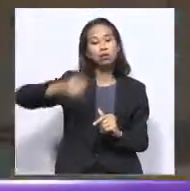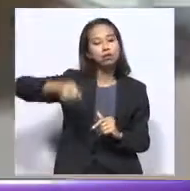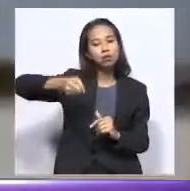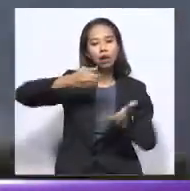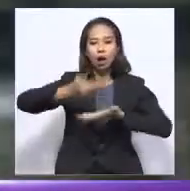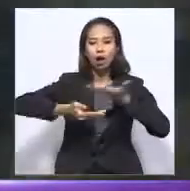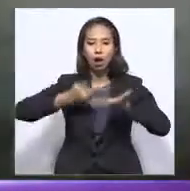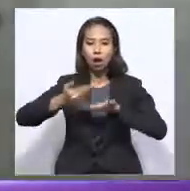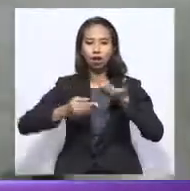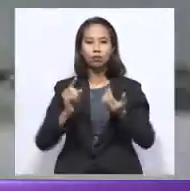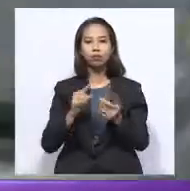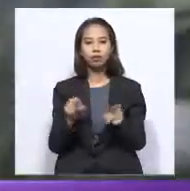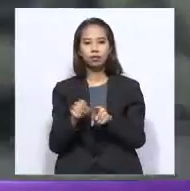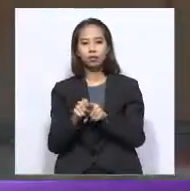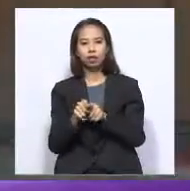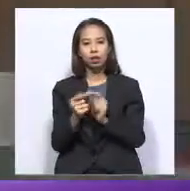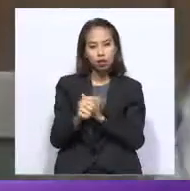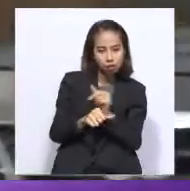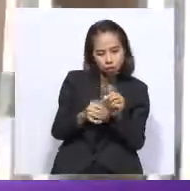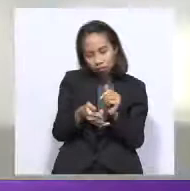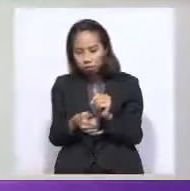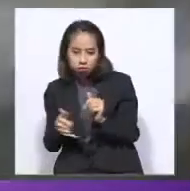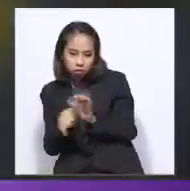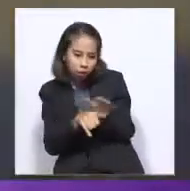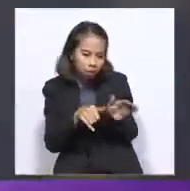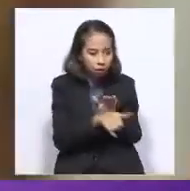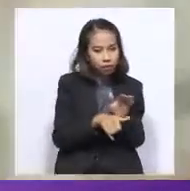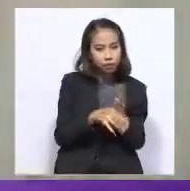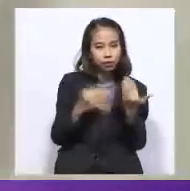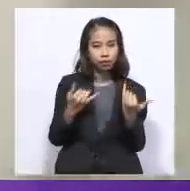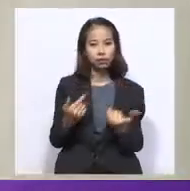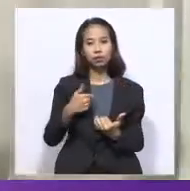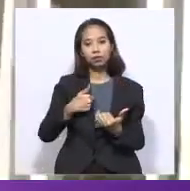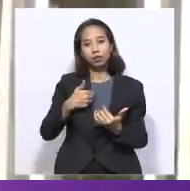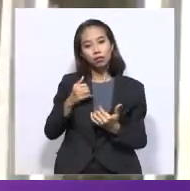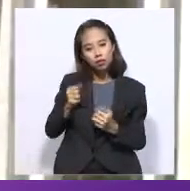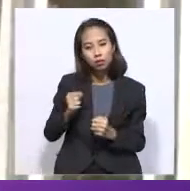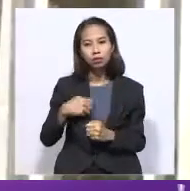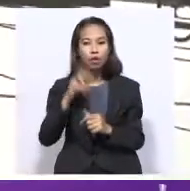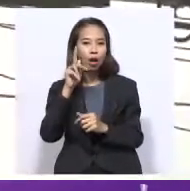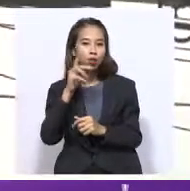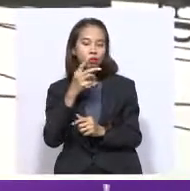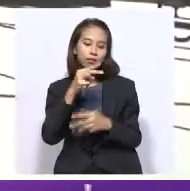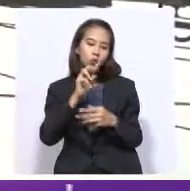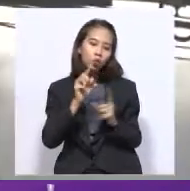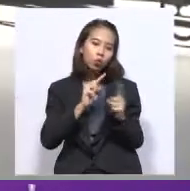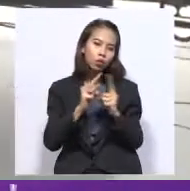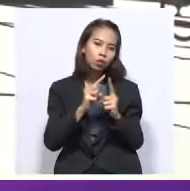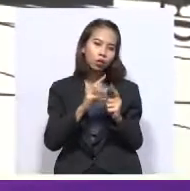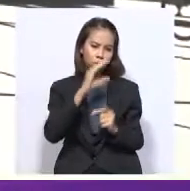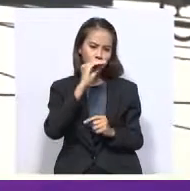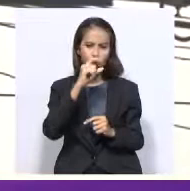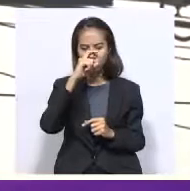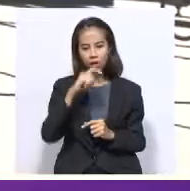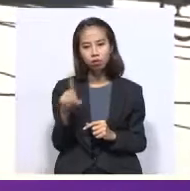ส่วนใหญ่นะคะคนขายพยายามที่จะหลบทีมข่าวซึ่งทีมข่าวก็ได้พยายามจนได้พูดคุยกับคนขาย2คนพูดไทยไม่ค่อย